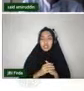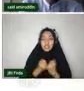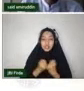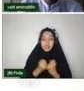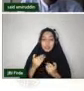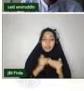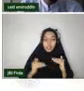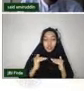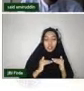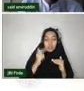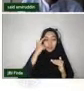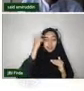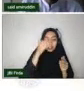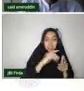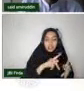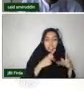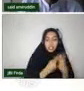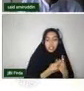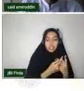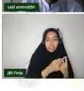memenuhi kebutuhan belajar individu